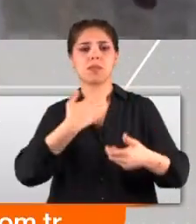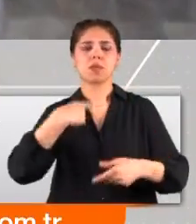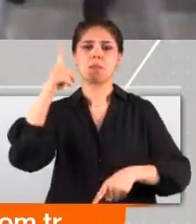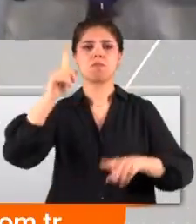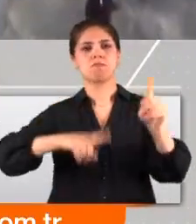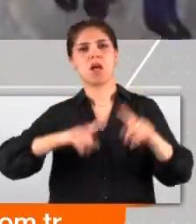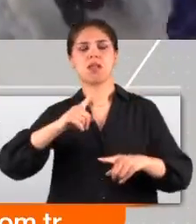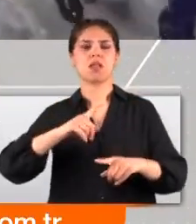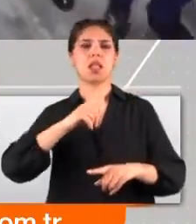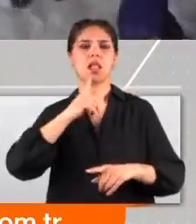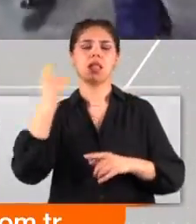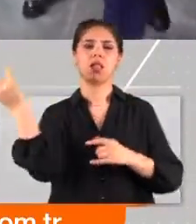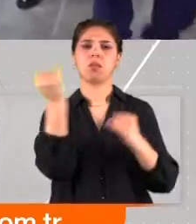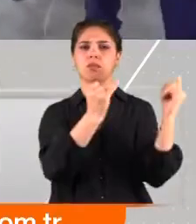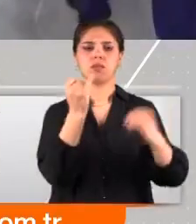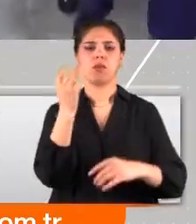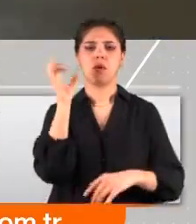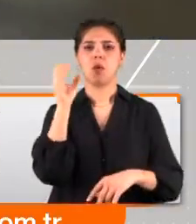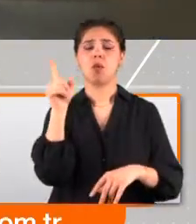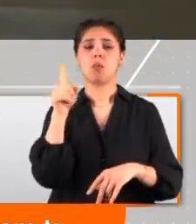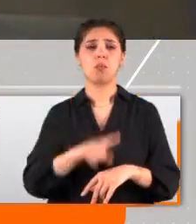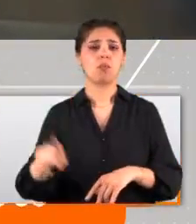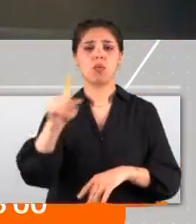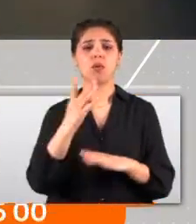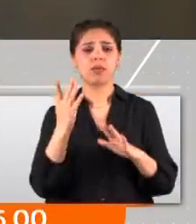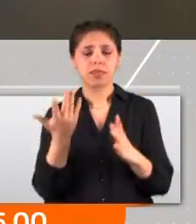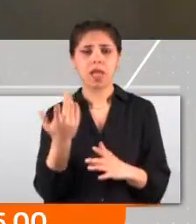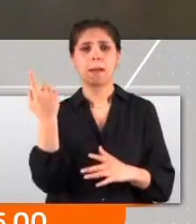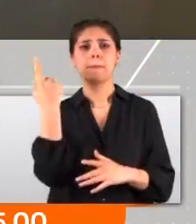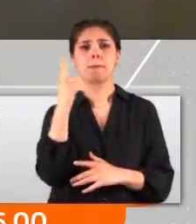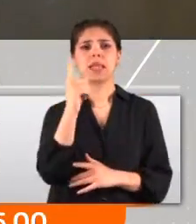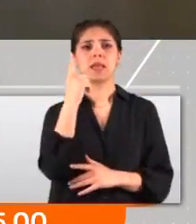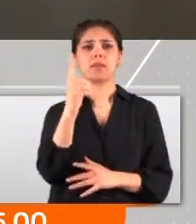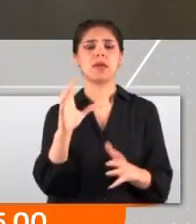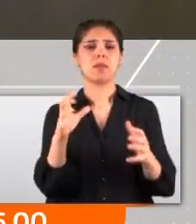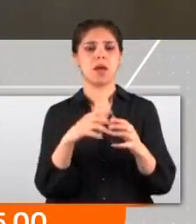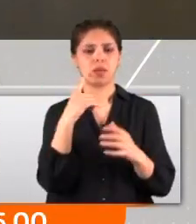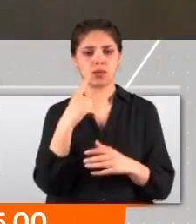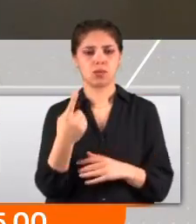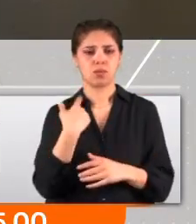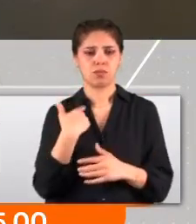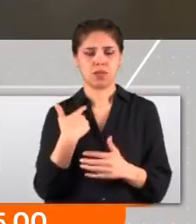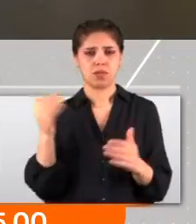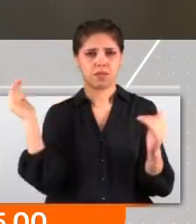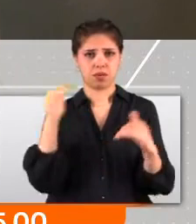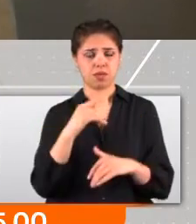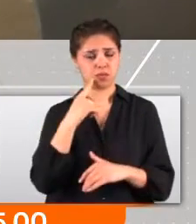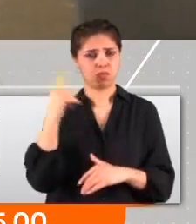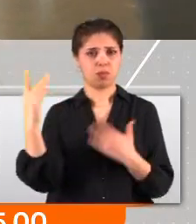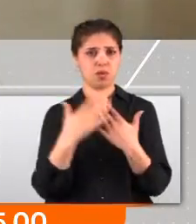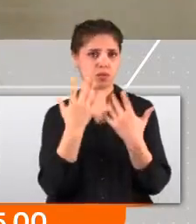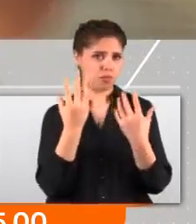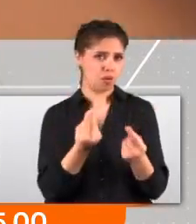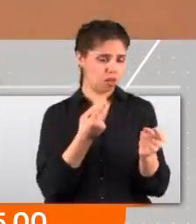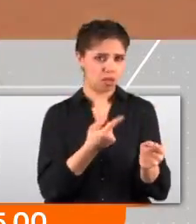zaman parmak sallıyorlar. Oyları ne biliyor musunuz? Binde birlerde olan bir parti bizimle gelecek. Cumhurbaşkan